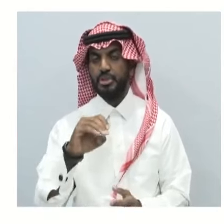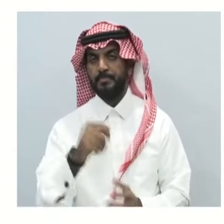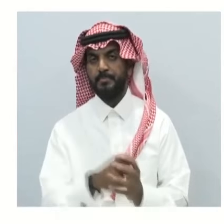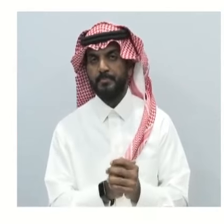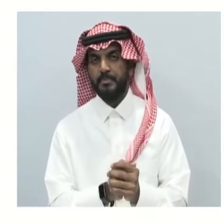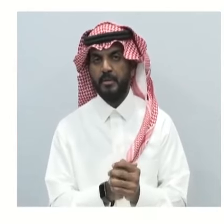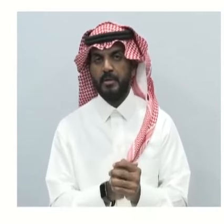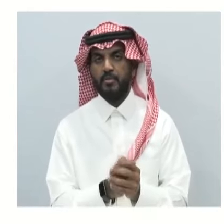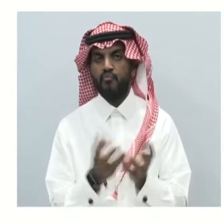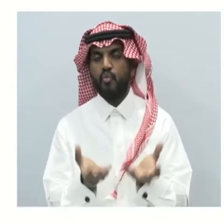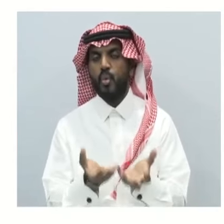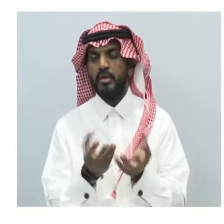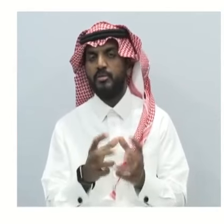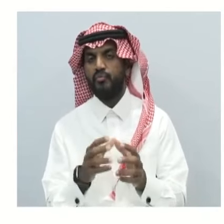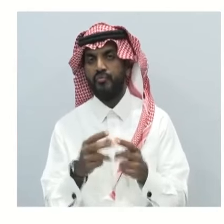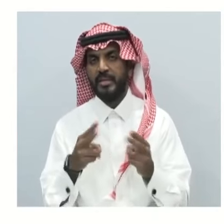جيم الفوهات